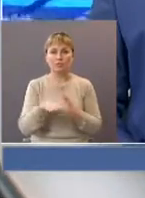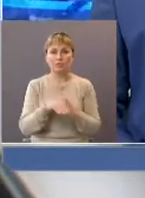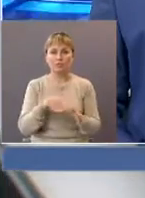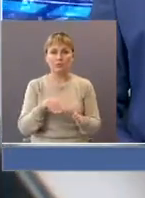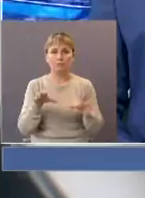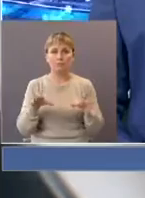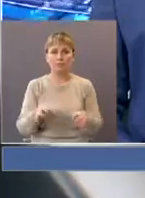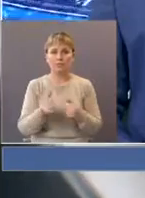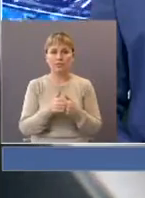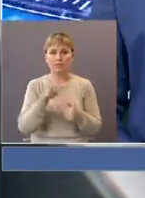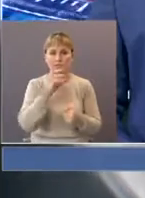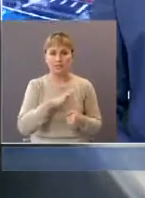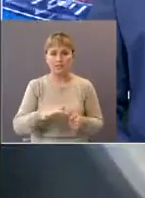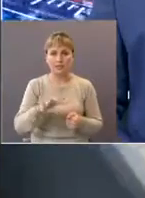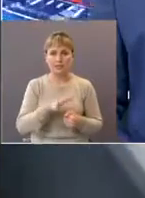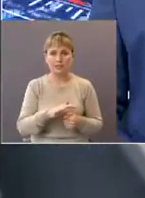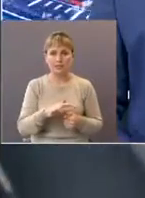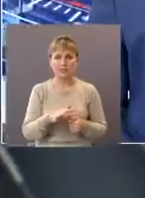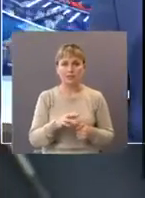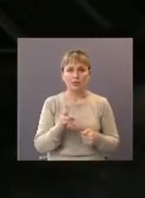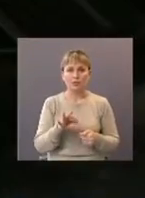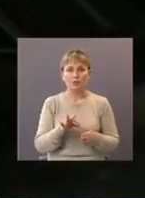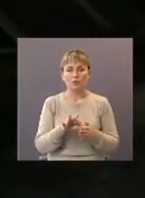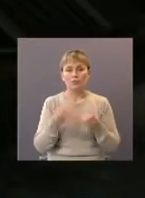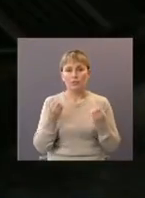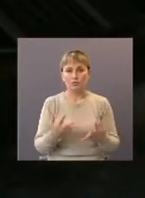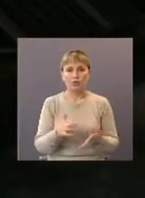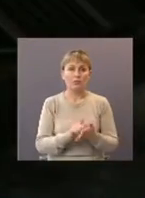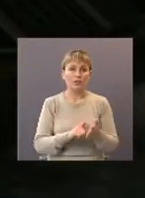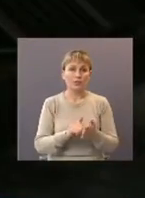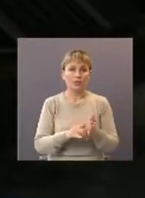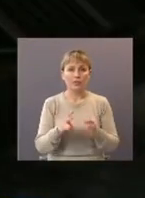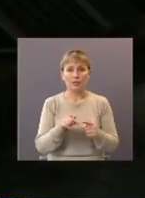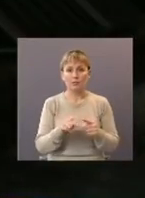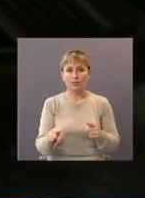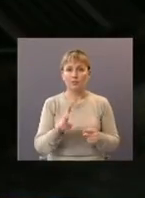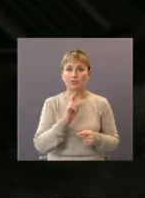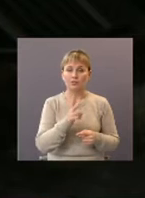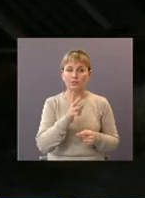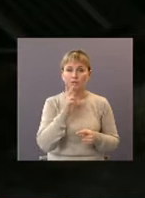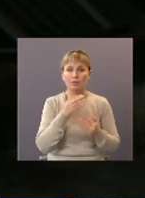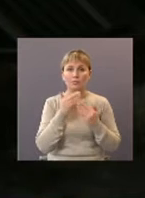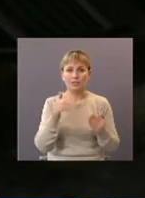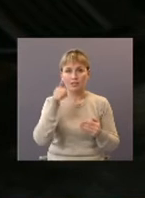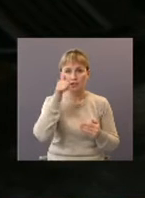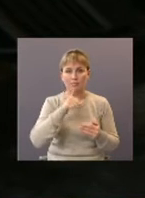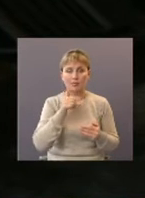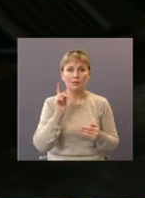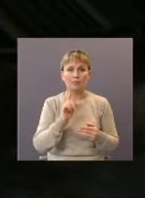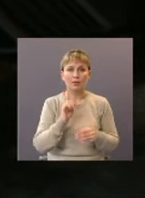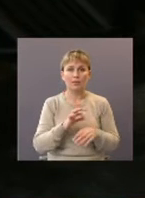Узбекистана, президента соседней страны. По той простой причине, то, что на протяжении 2-3 последних месяцев, пока